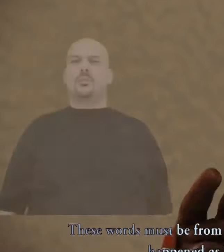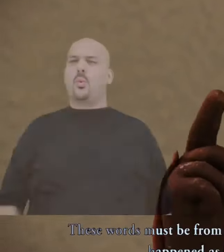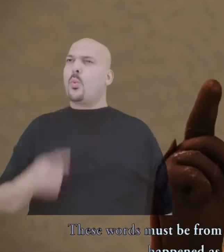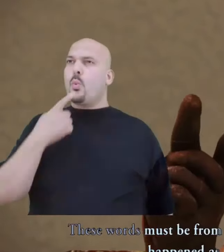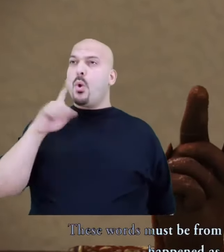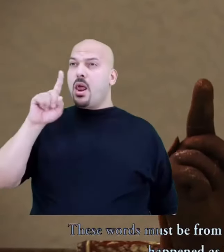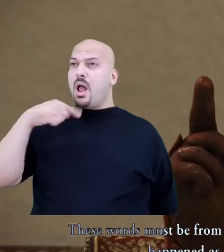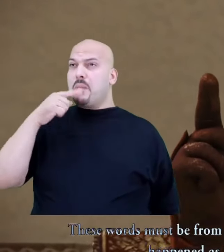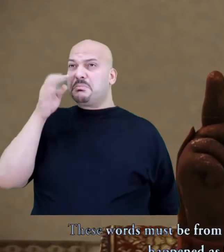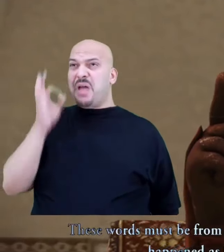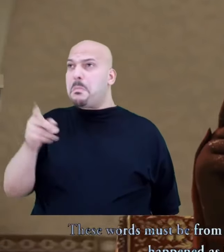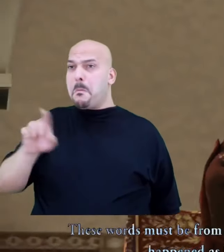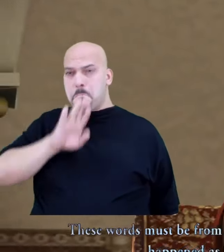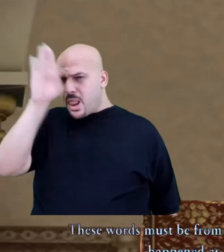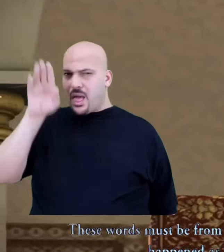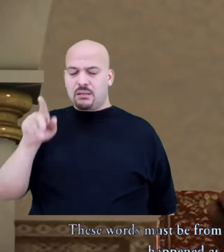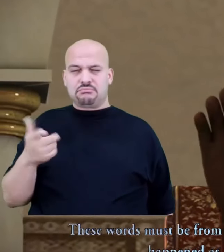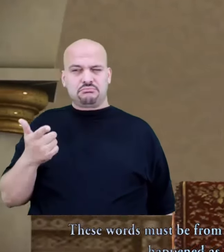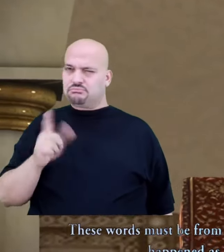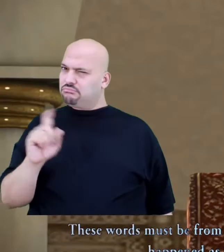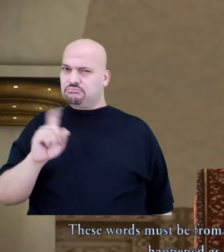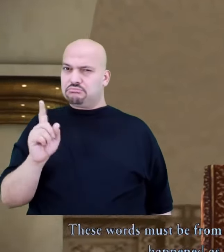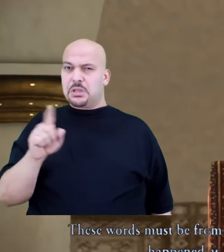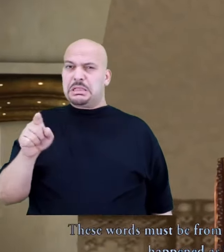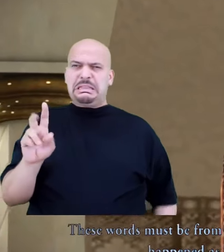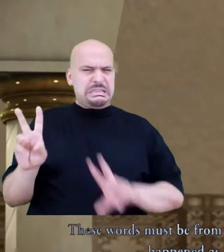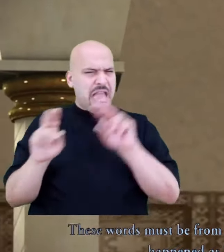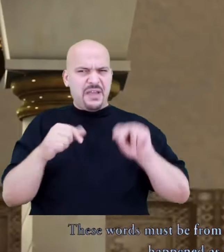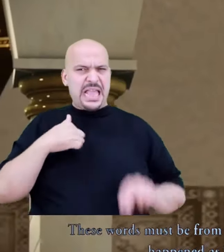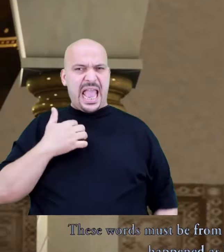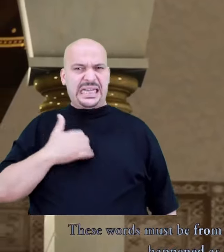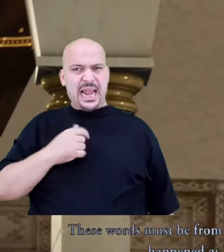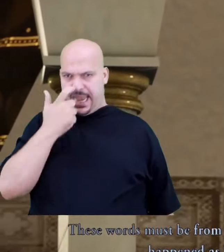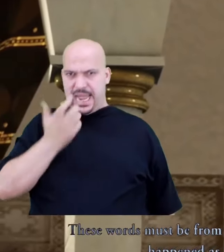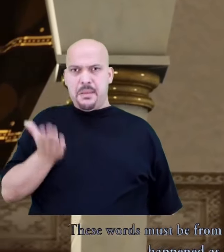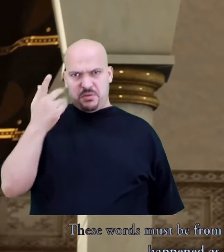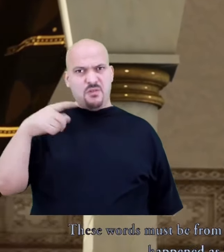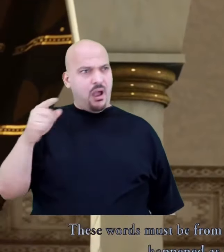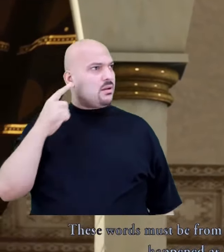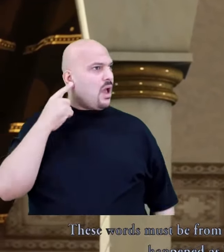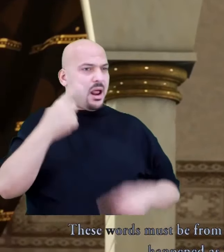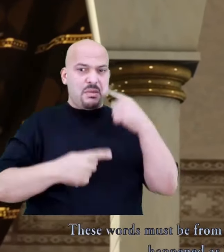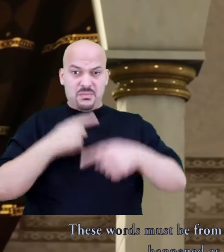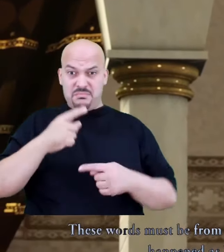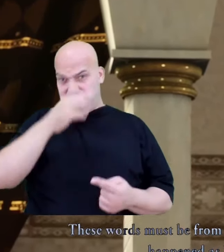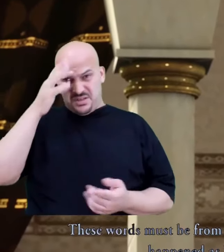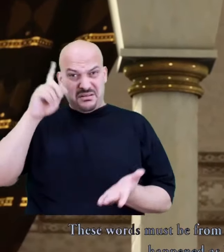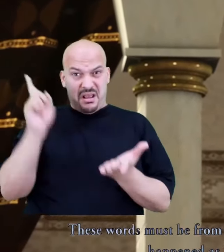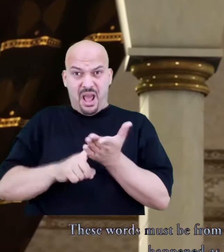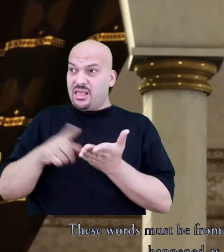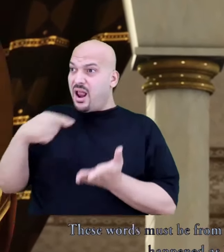والله ما هذا بكلام ملك، وإني لأرى الرجل نبيا كما يقولون، وإن حدث ما قد